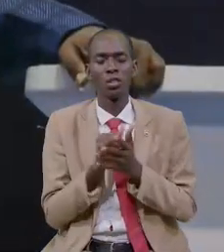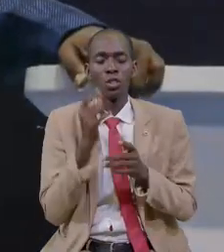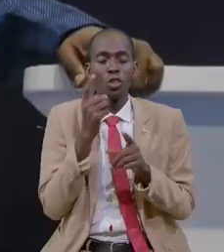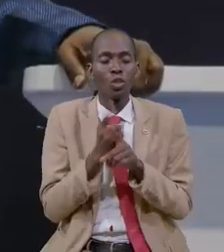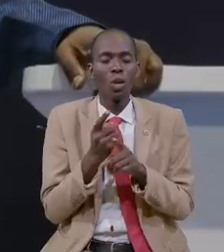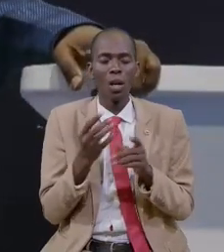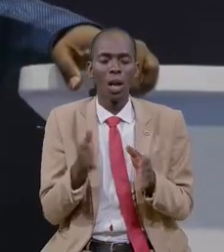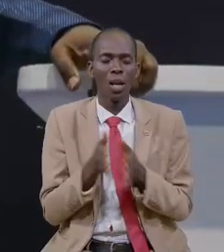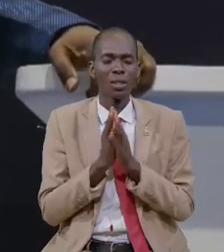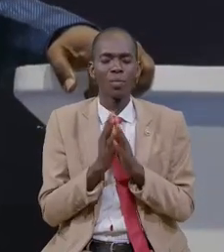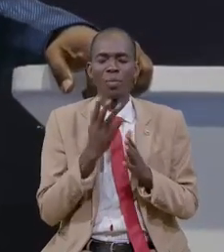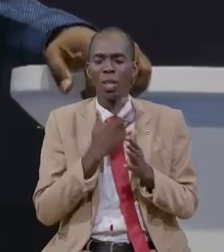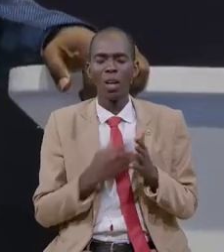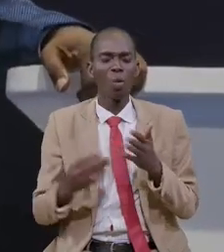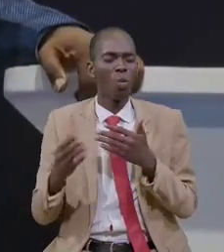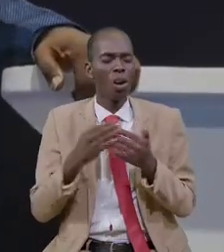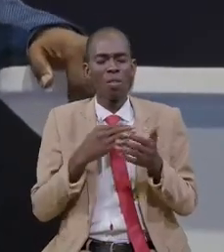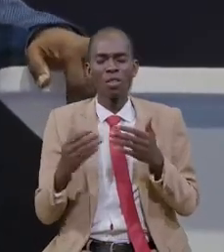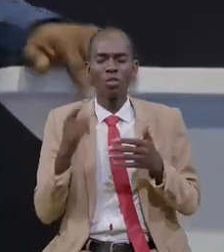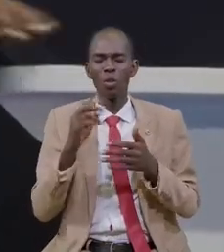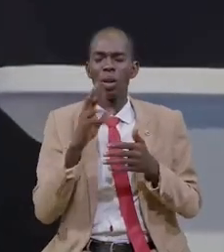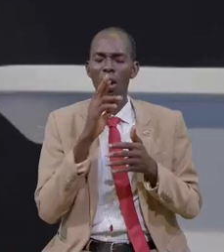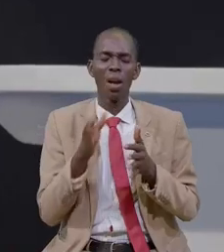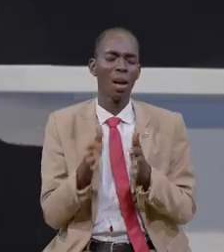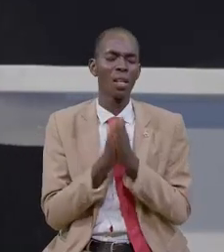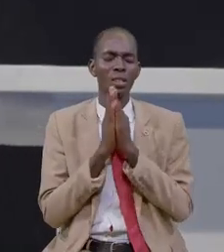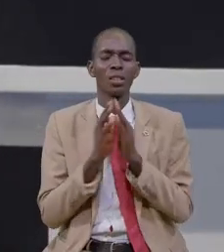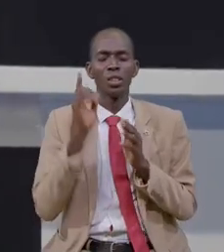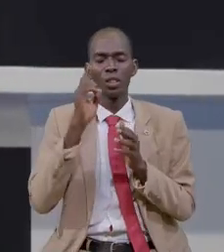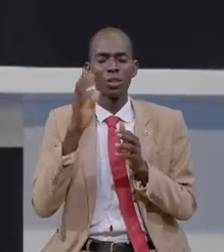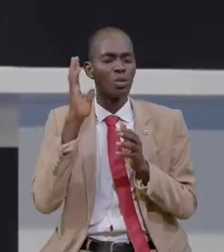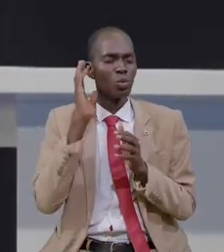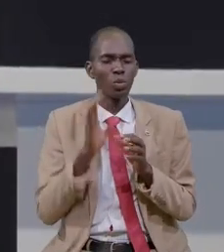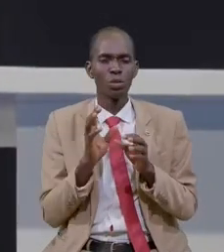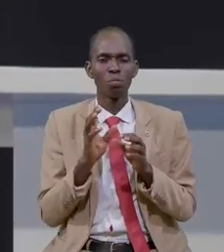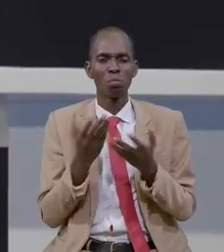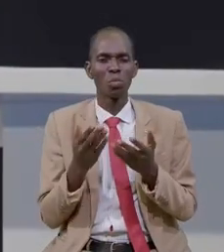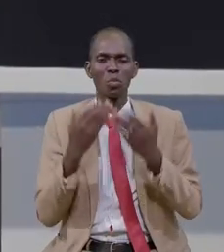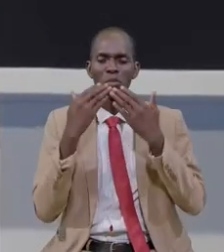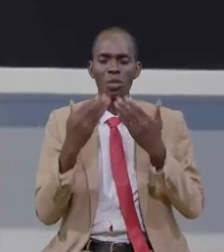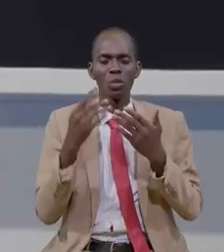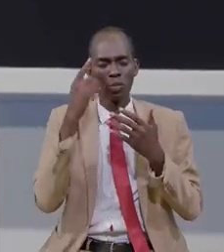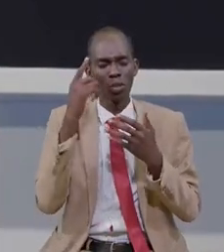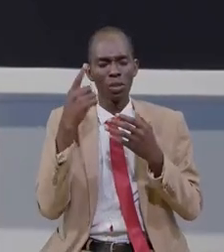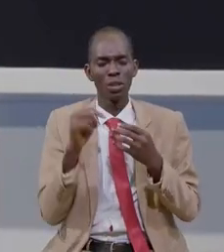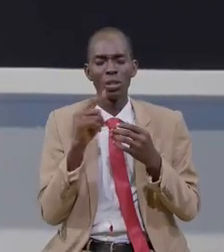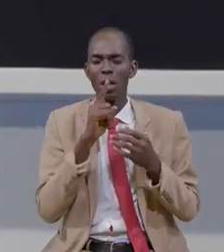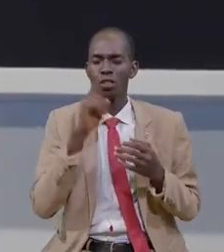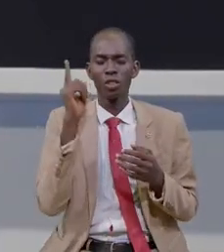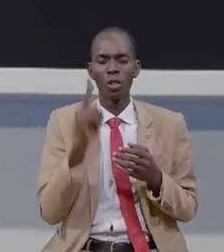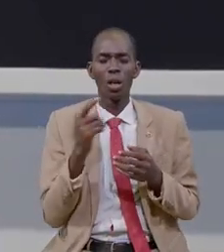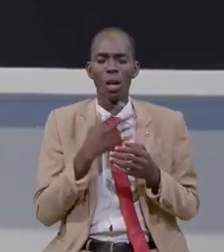seulement, et tout ce que tu demandes, il le fera. Cela nous donne l'assurance, et cela nous